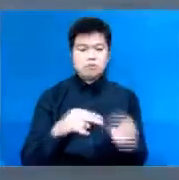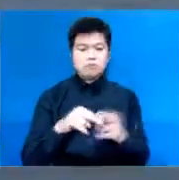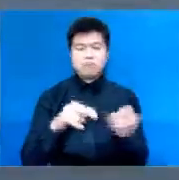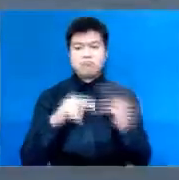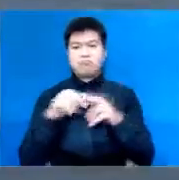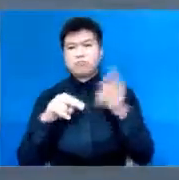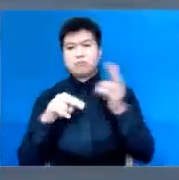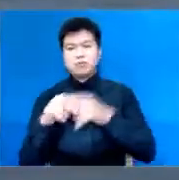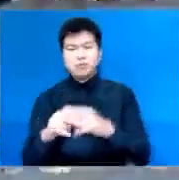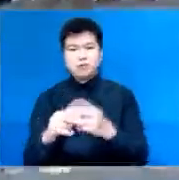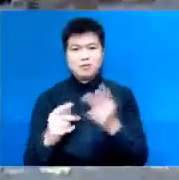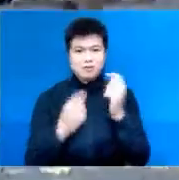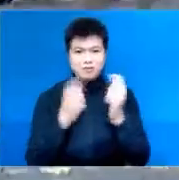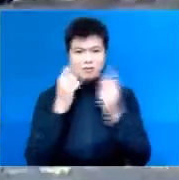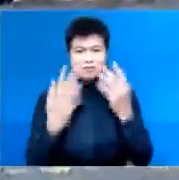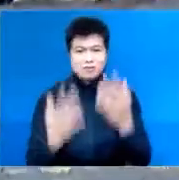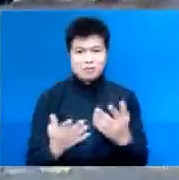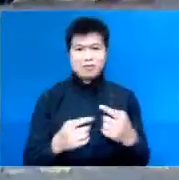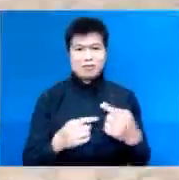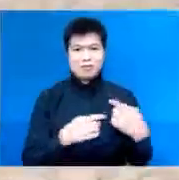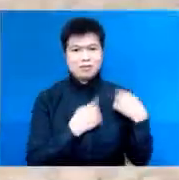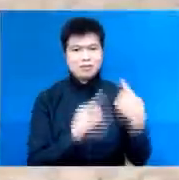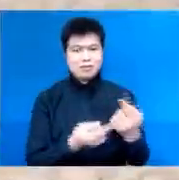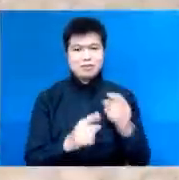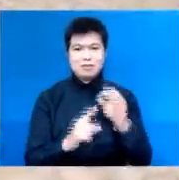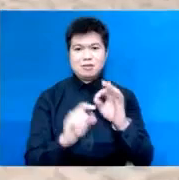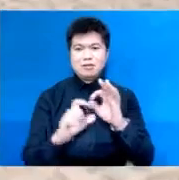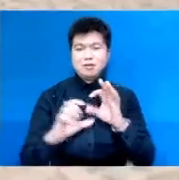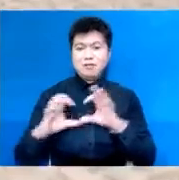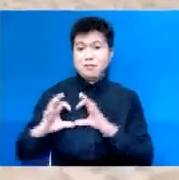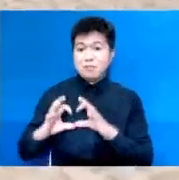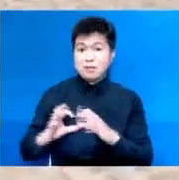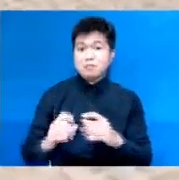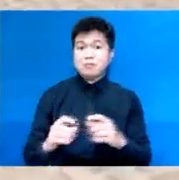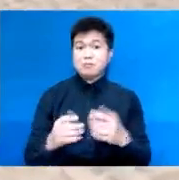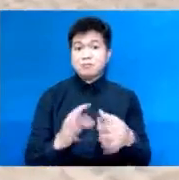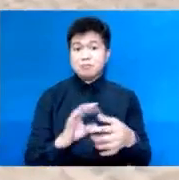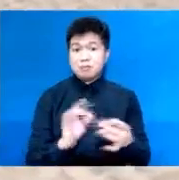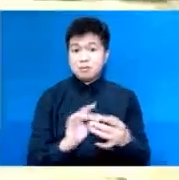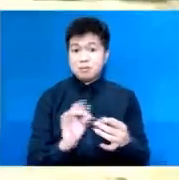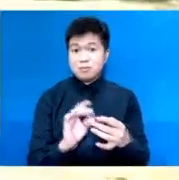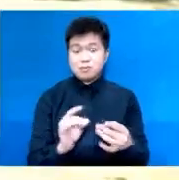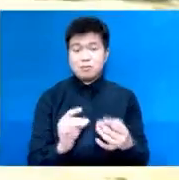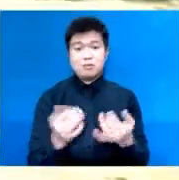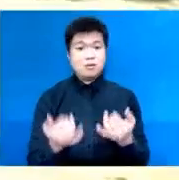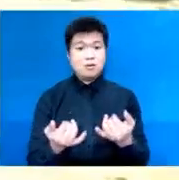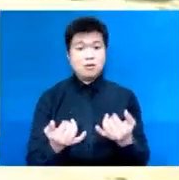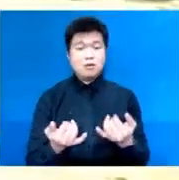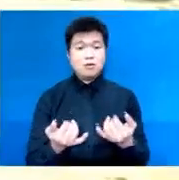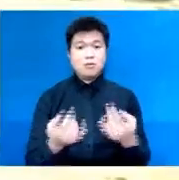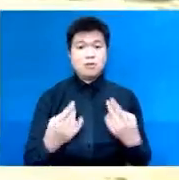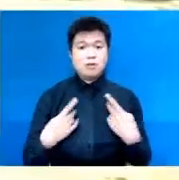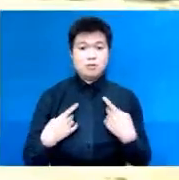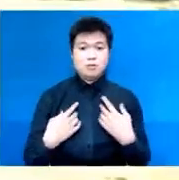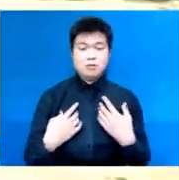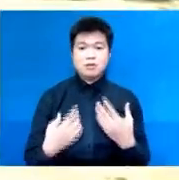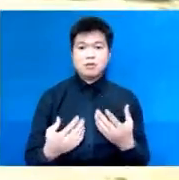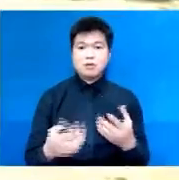Boracay simula pa noong Pebrero. Gretchen, kwento ko na sa inyo, sa kasalukuyan, meron tayong carrying capacity dito sa Boracay